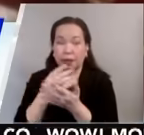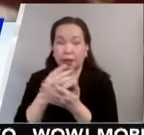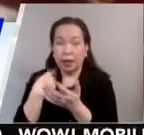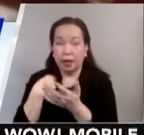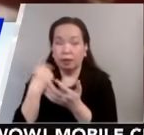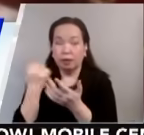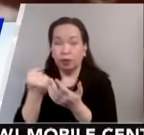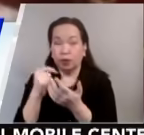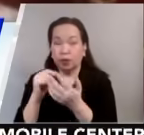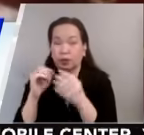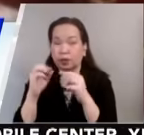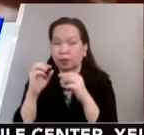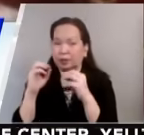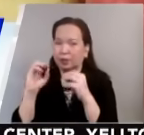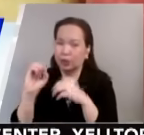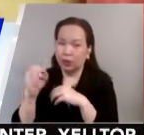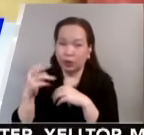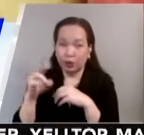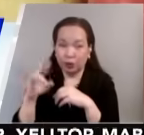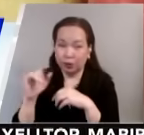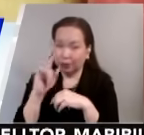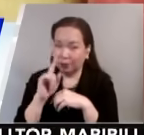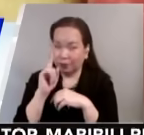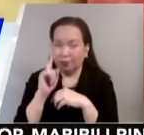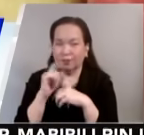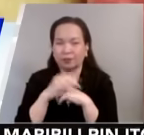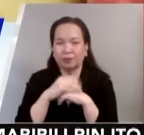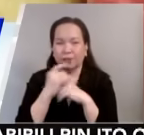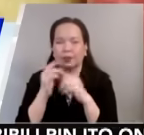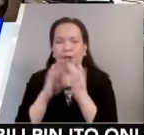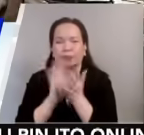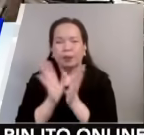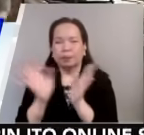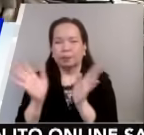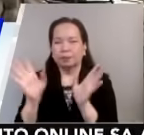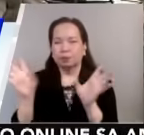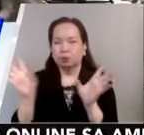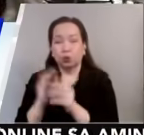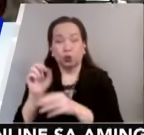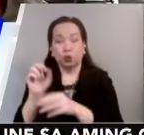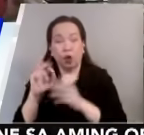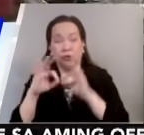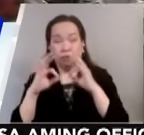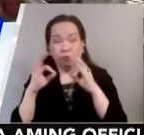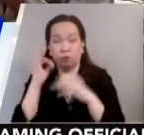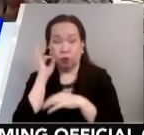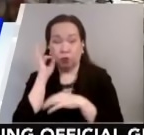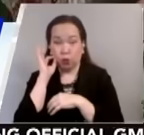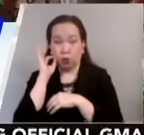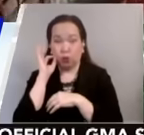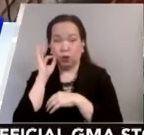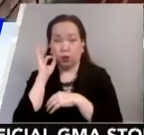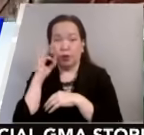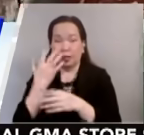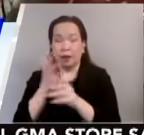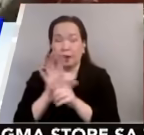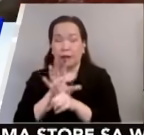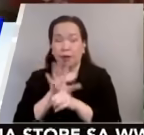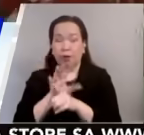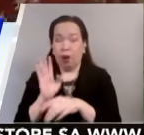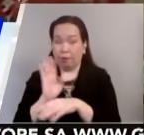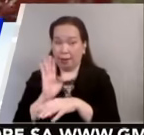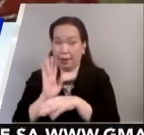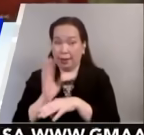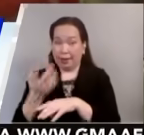at cherries para makumpleto ito ang 12 lucky fruits makakabili rin ng charms na patok sa mga May negosyo naghahanap ng love